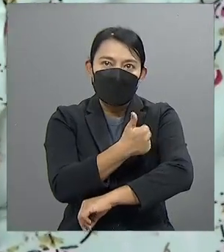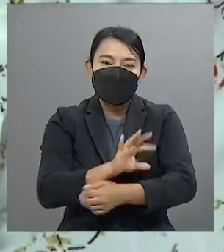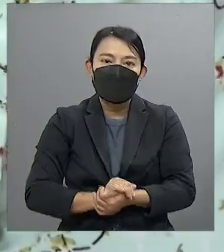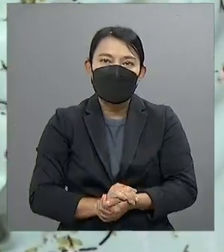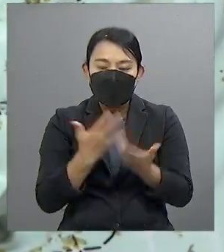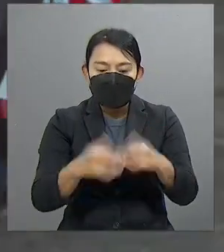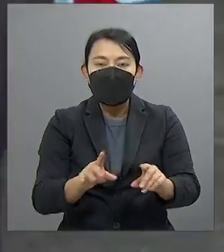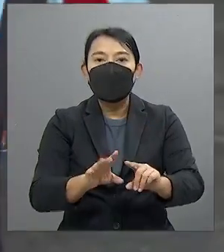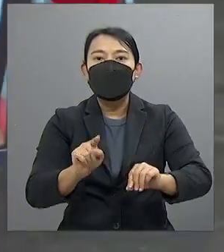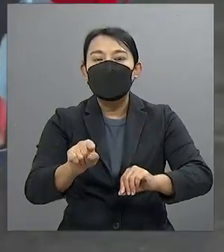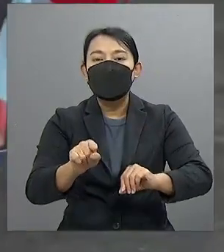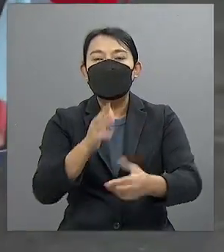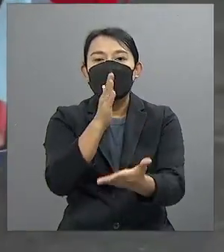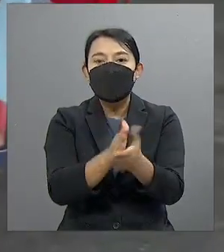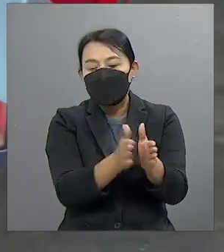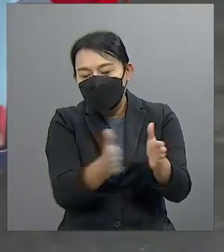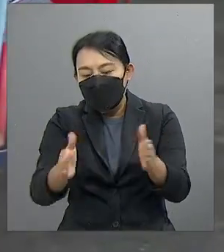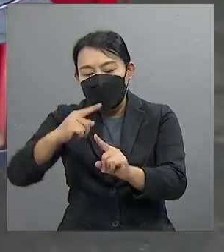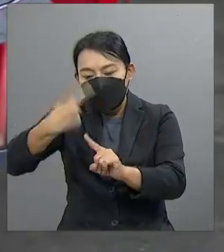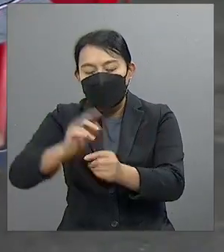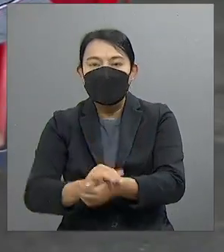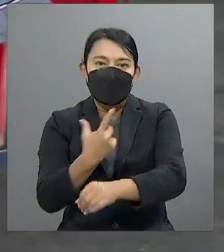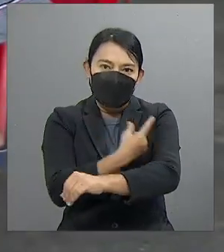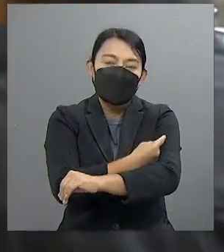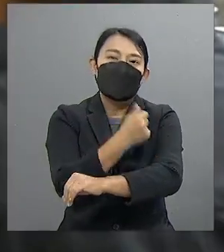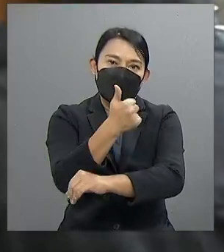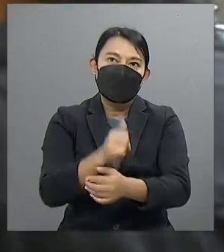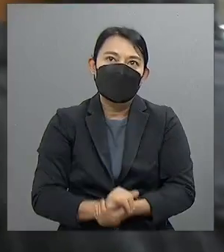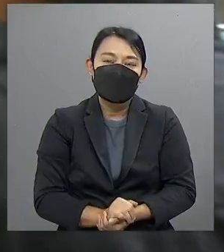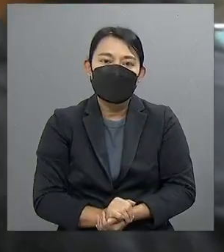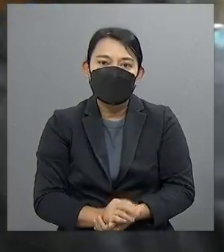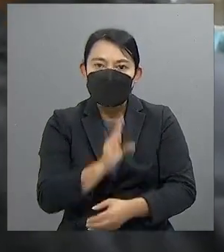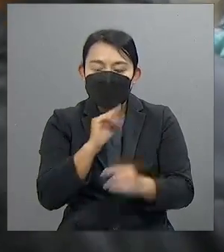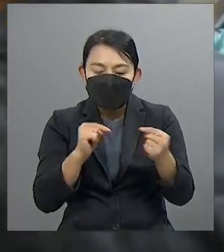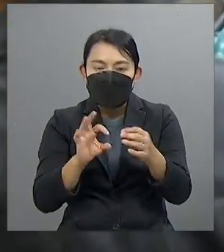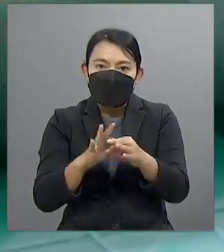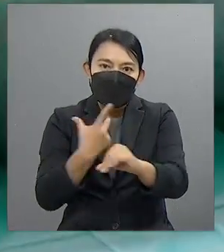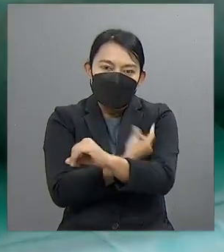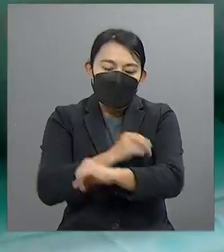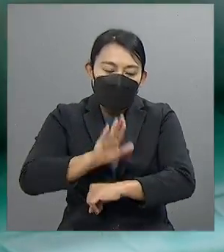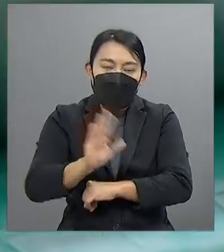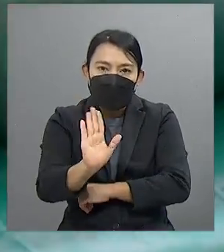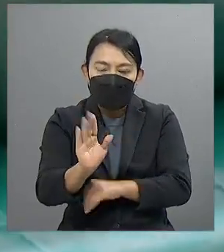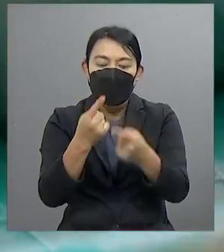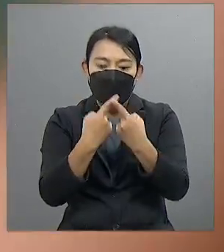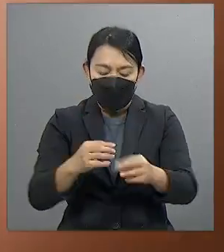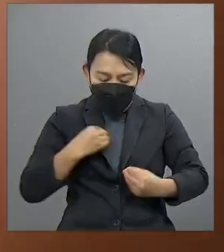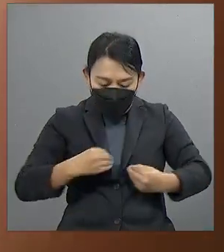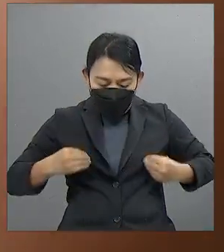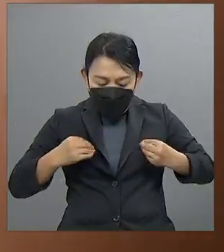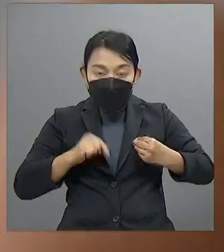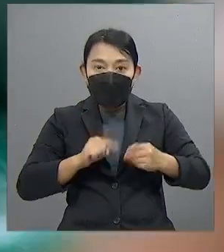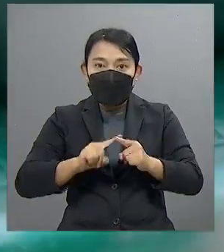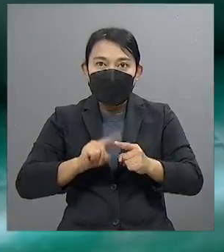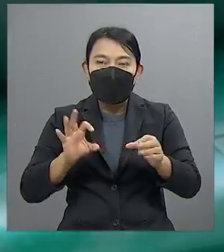ลถ้าจำเป็นจริงการฉีดร่วมกันก็ไม่ได้มีข้อห้ามแต่ทีเดียวเพียงแต่โดยหลักการแล้วภูมิต้านทานเราก็อยากให้สร้างทีละตัวเพราะเ